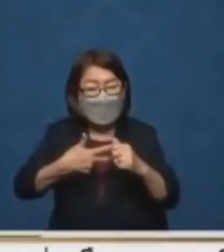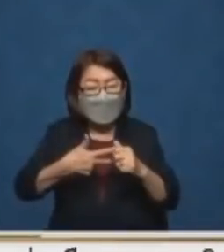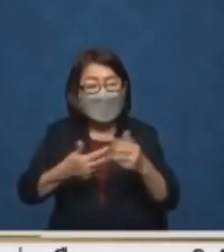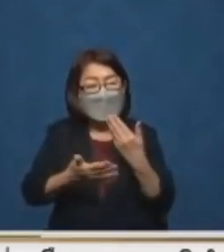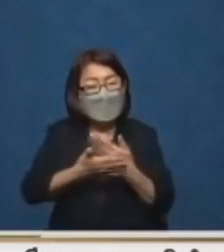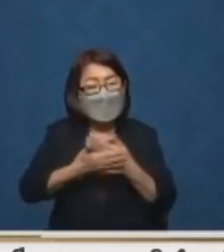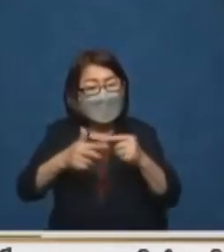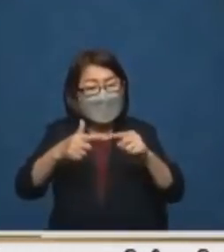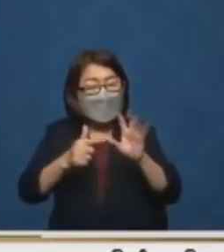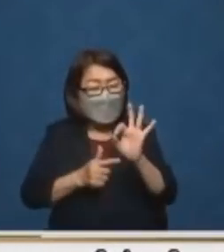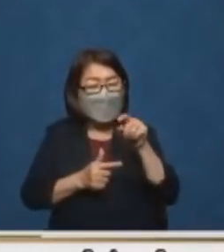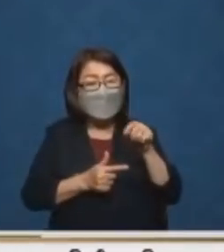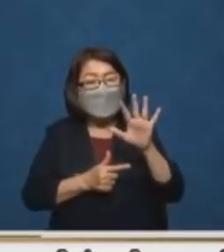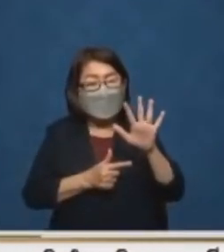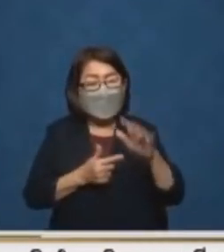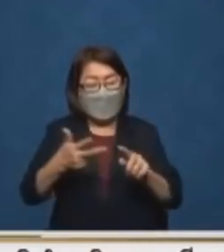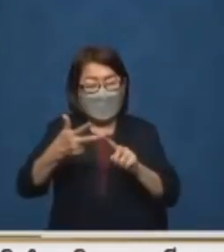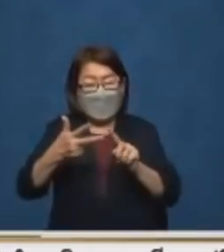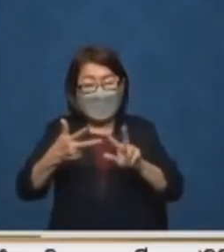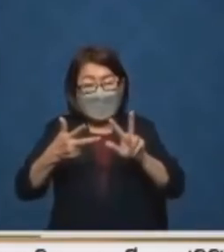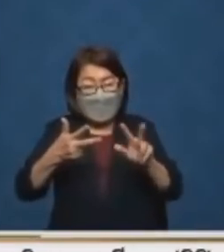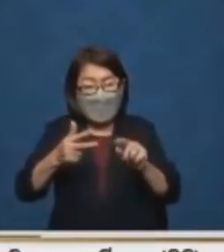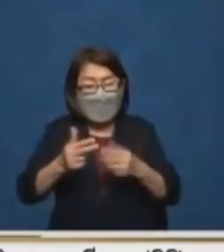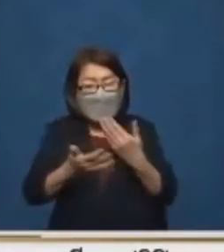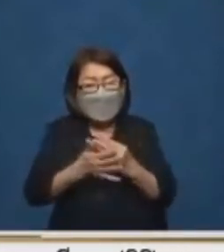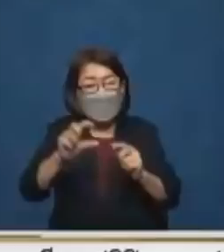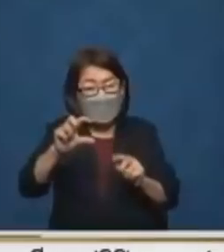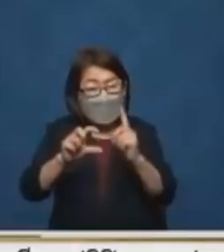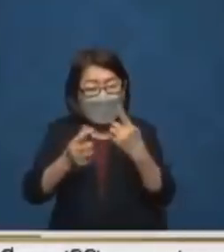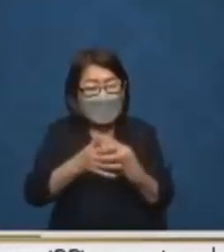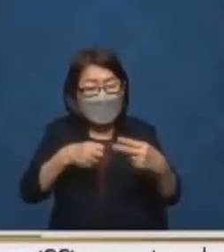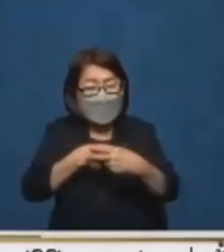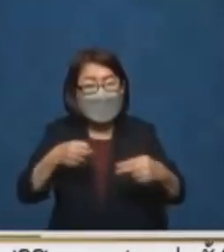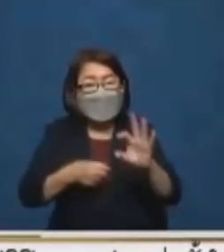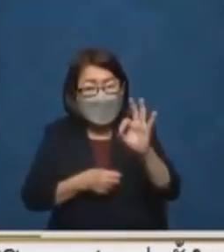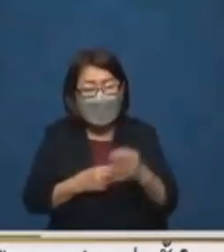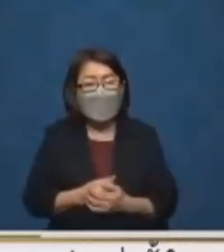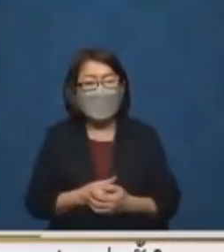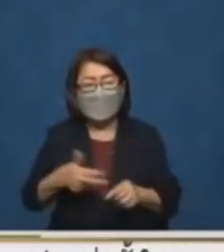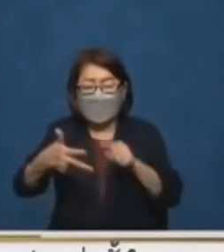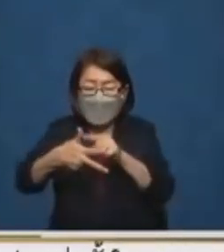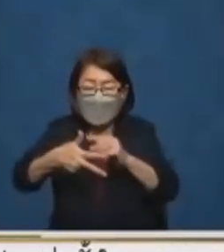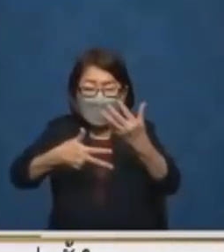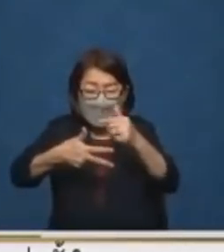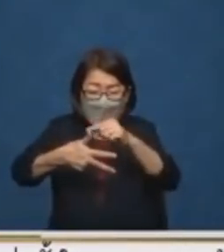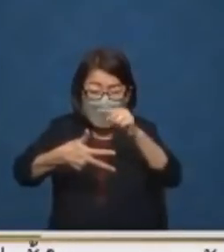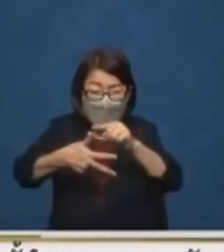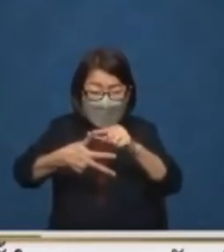คิดที่ 9.5 เหรียญครั้งที่ 3 คิด 9 เหรียญเอาราคาส่นต่างที่คลมออนุมัติ